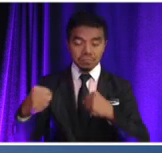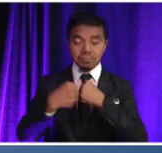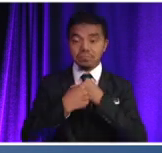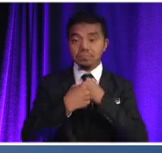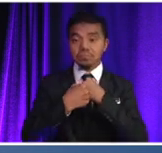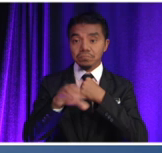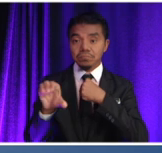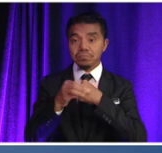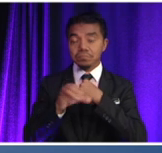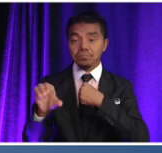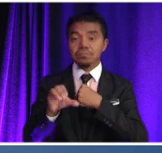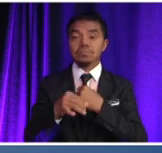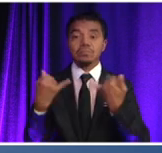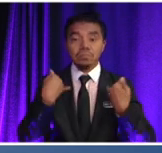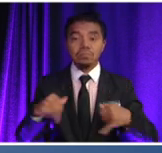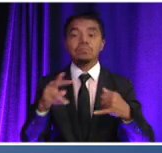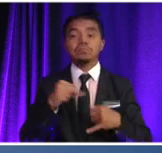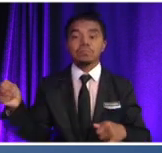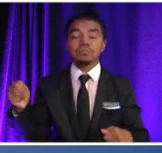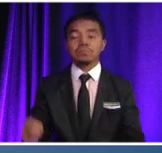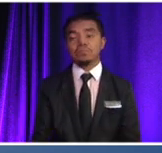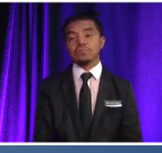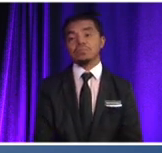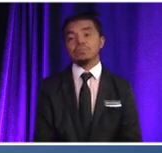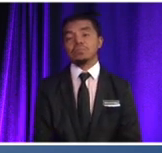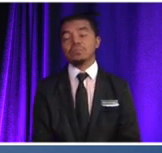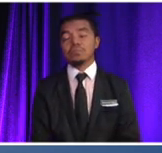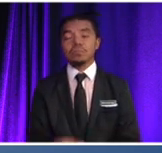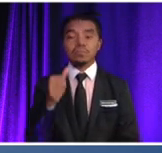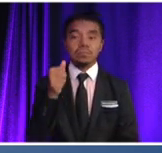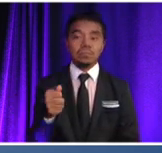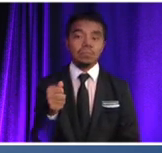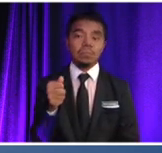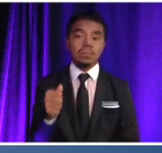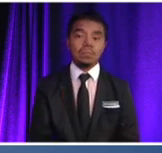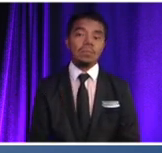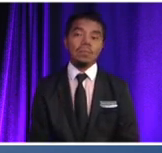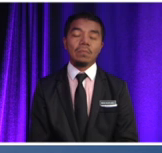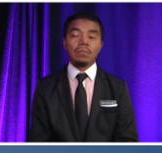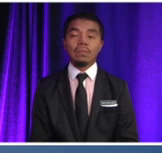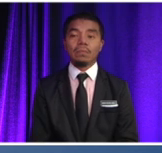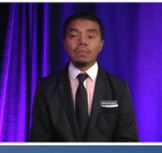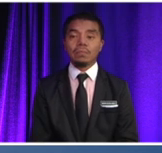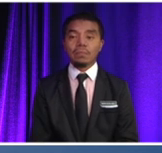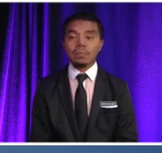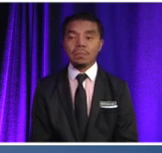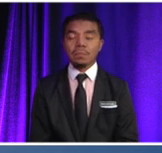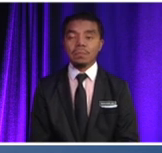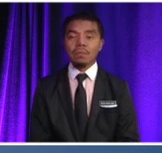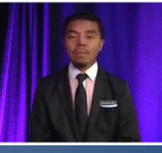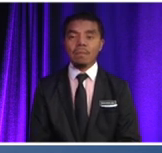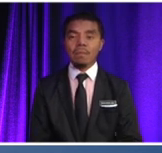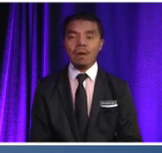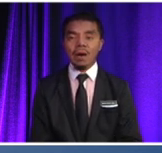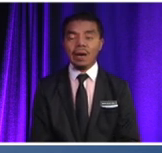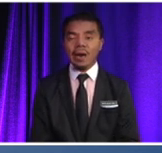memperkenalkan produk melalui media massa ianya adalah E pengiklanan dan akhir sekali promosi produk secara terus